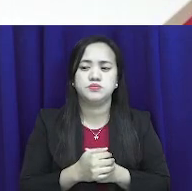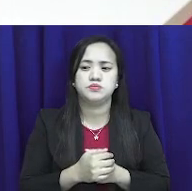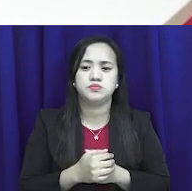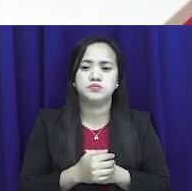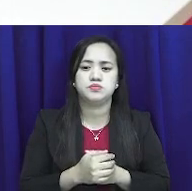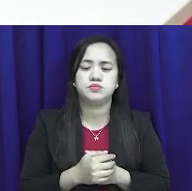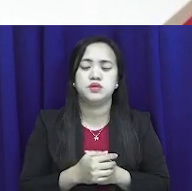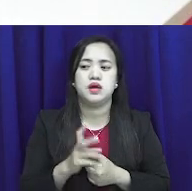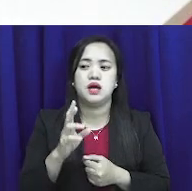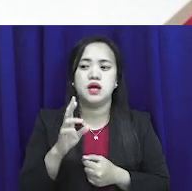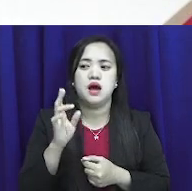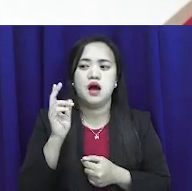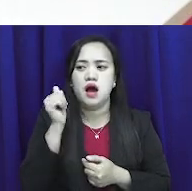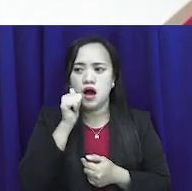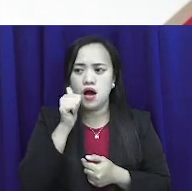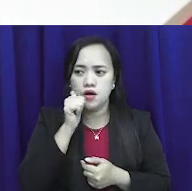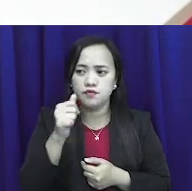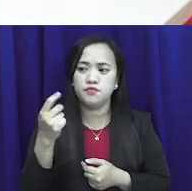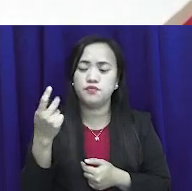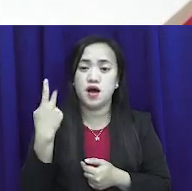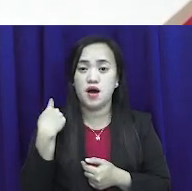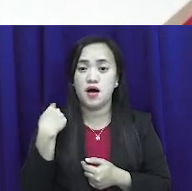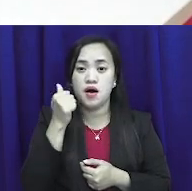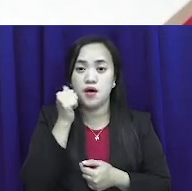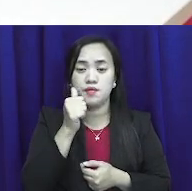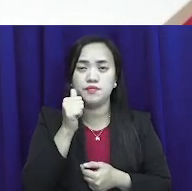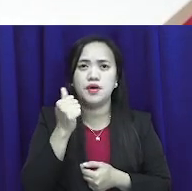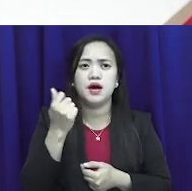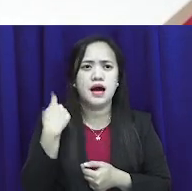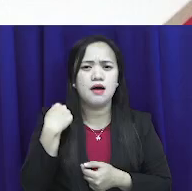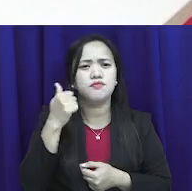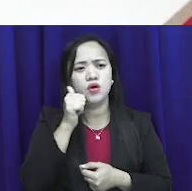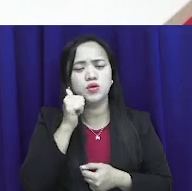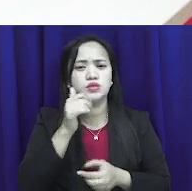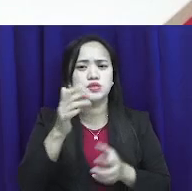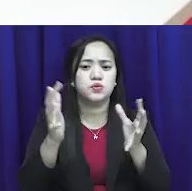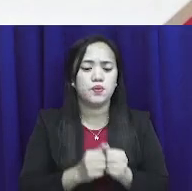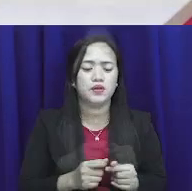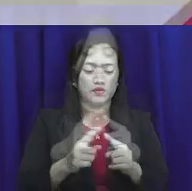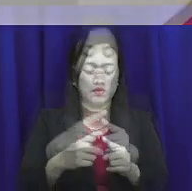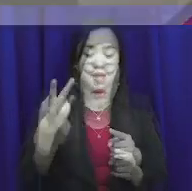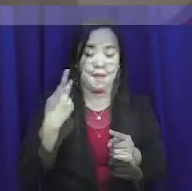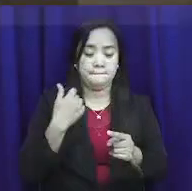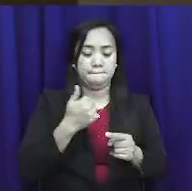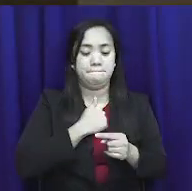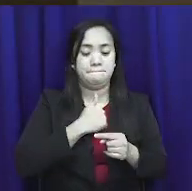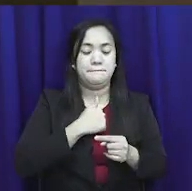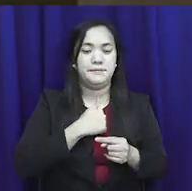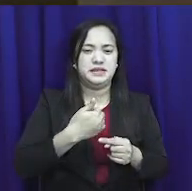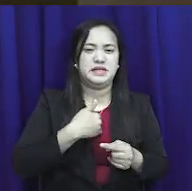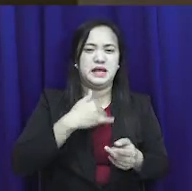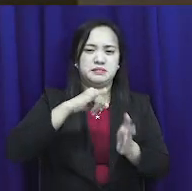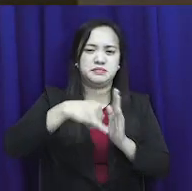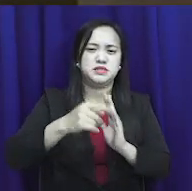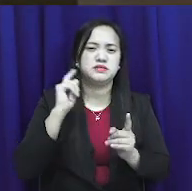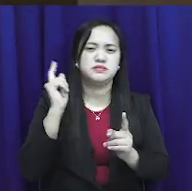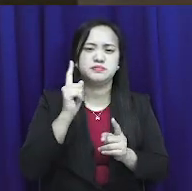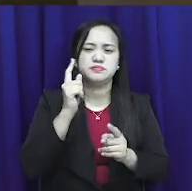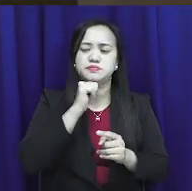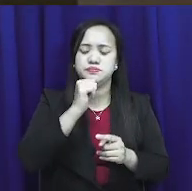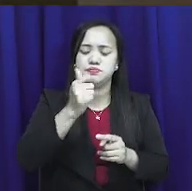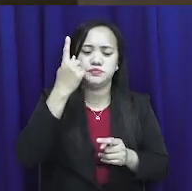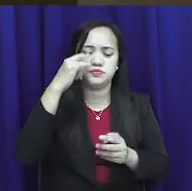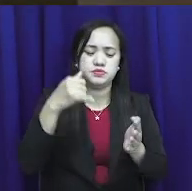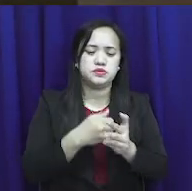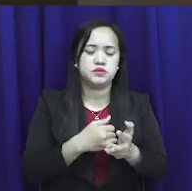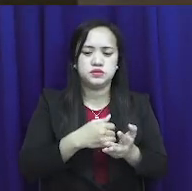metime para ma-enjoy nila you see that's the that's the point eh Alam niyo po Nakakalungkot mga kapatid no again ay